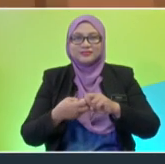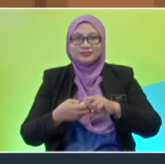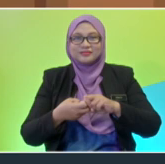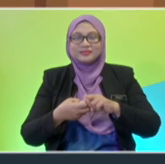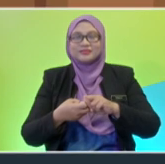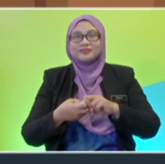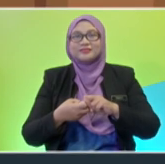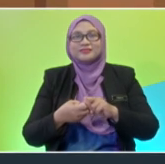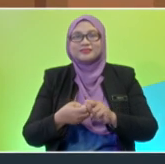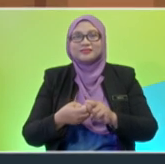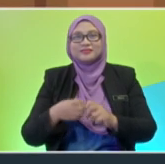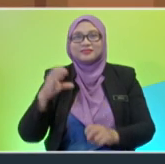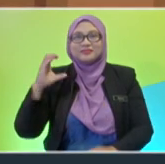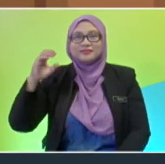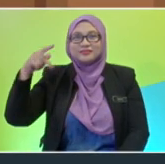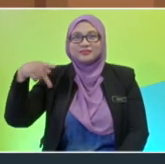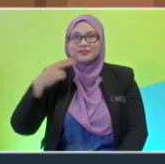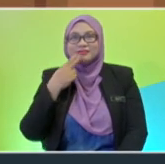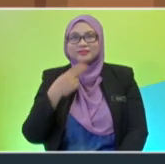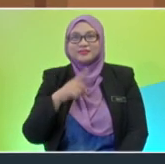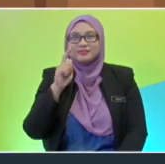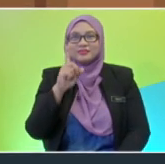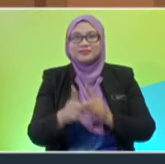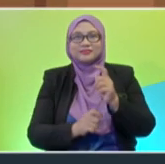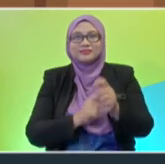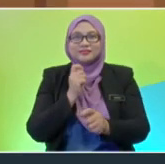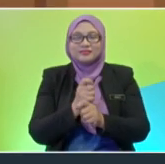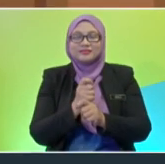ketika berusia Setahun jawabannya